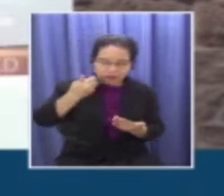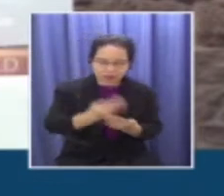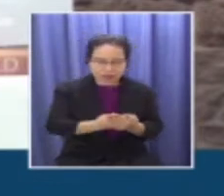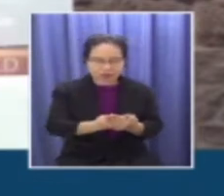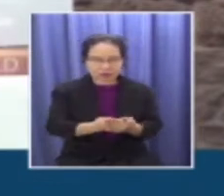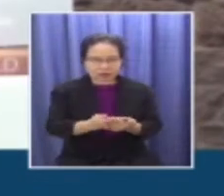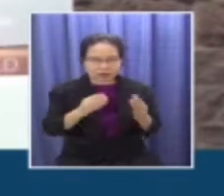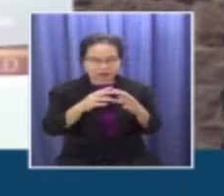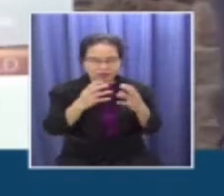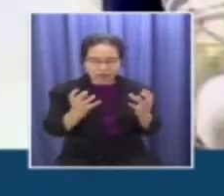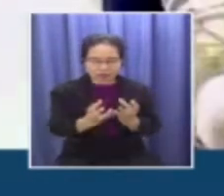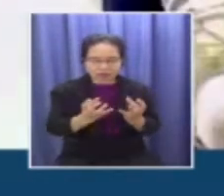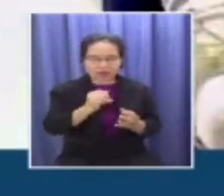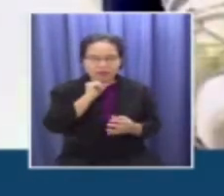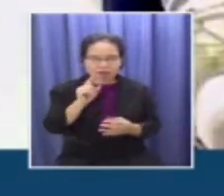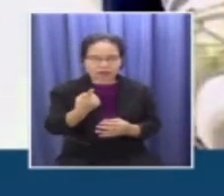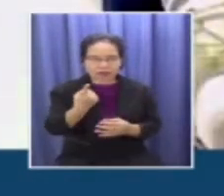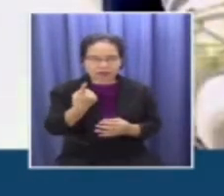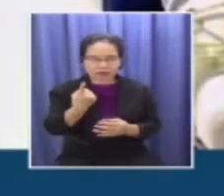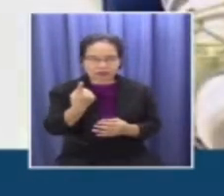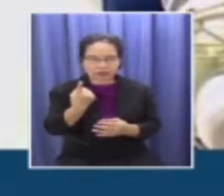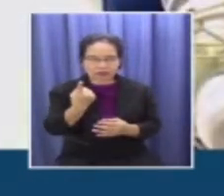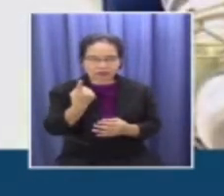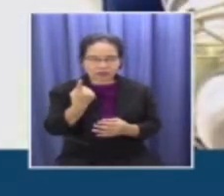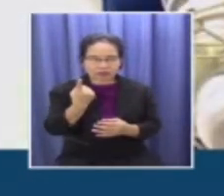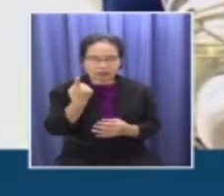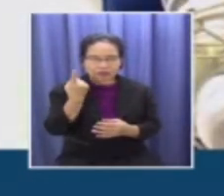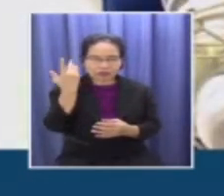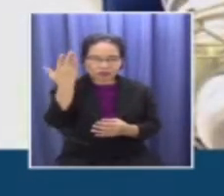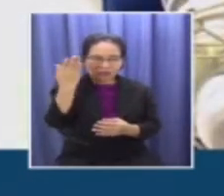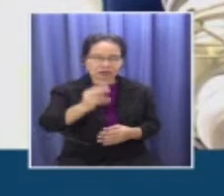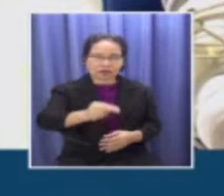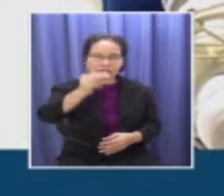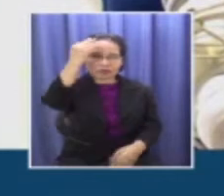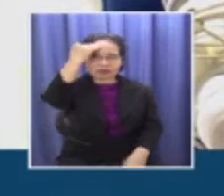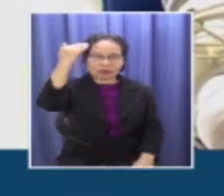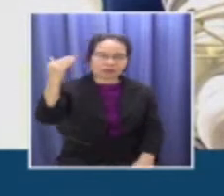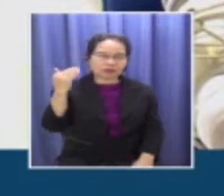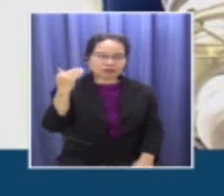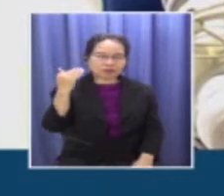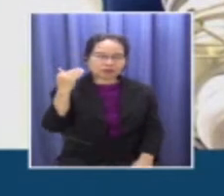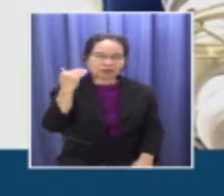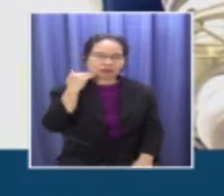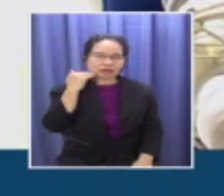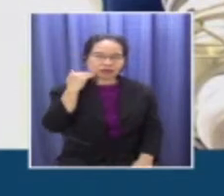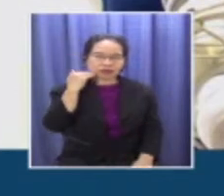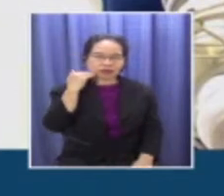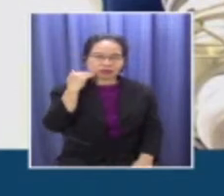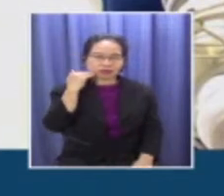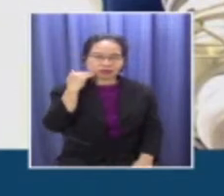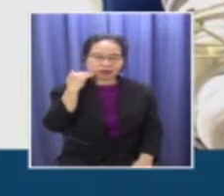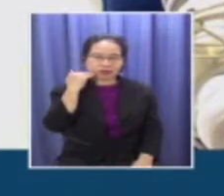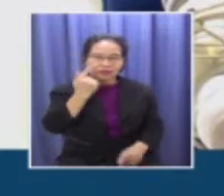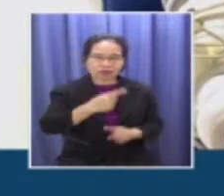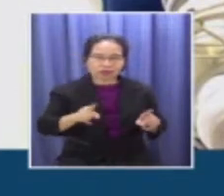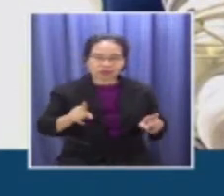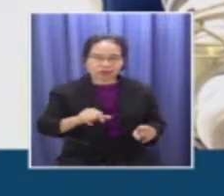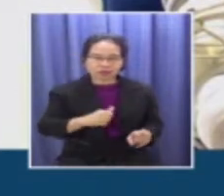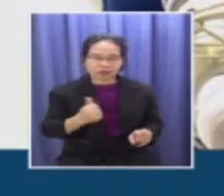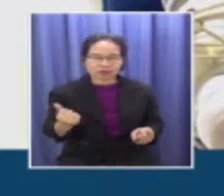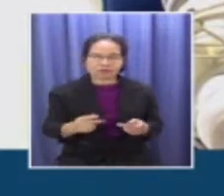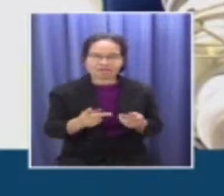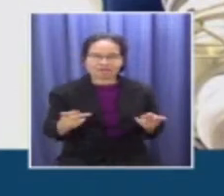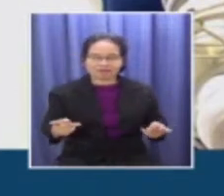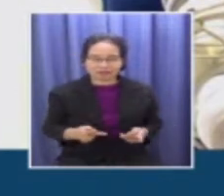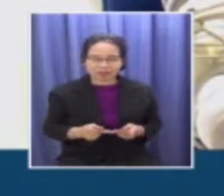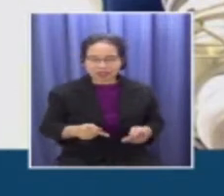no wɔn yɛ tirimɔdenefoɔ wɔn kyerɛkyerɛ sukuu nkwadaa sɛdeɛ si die wu na onye North